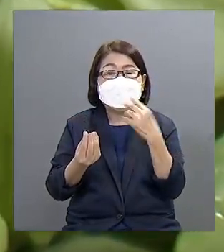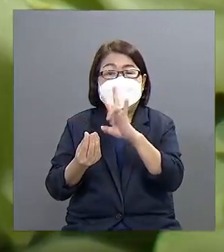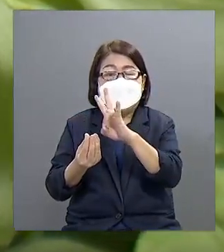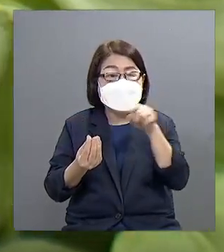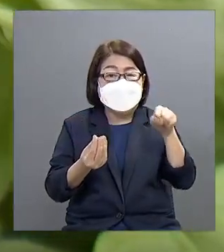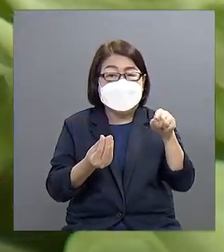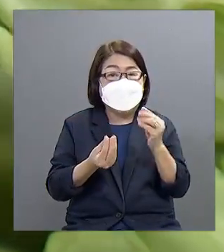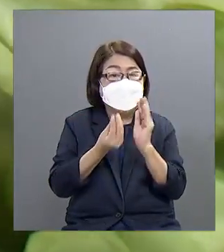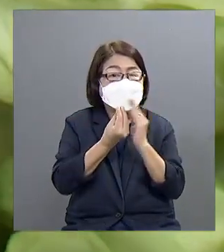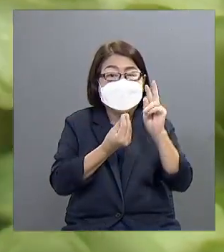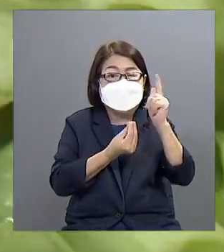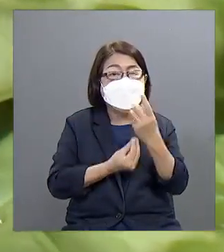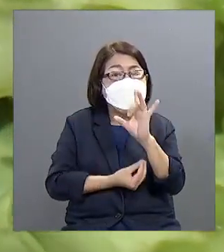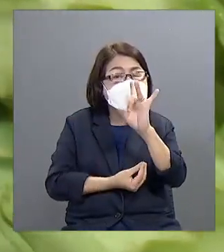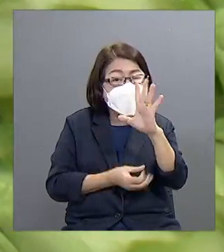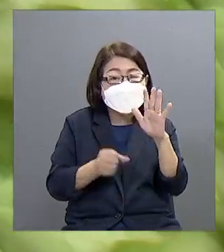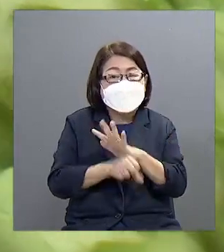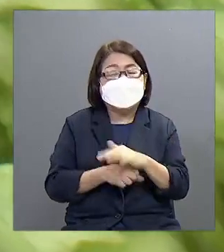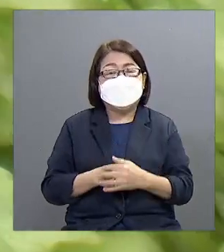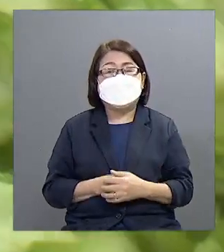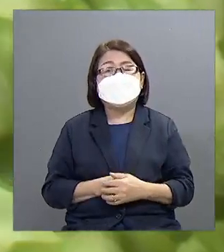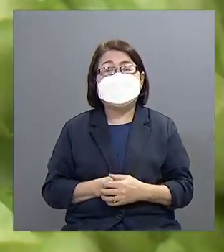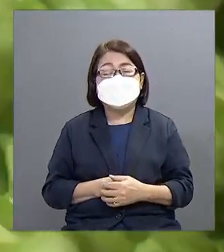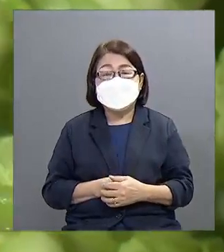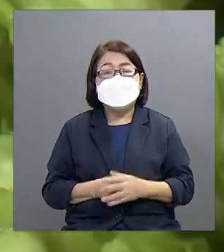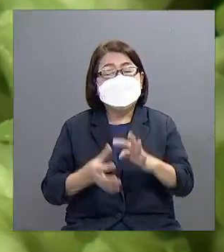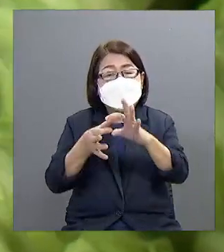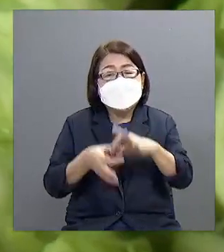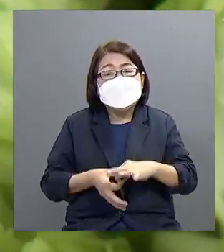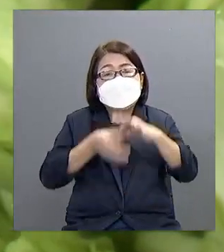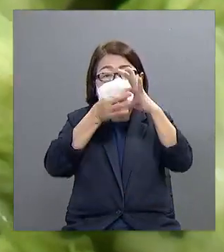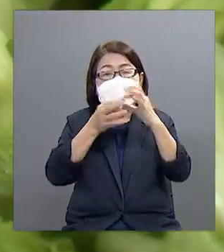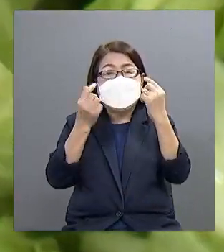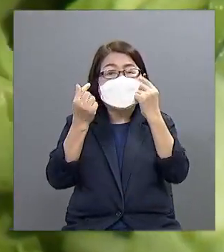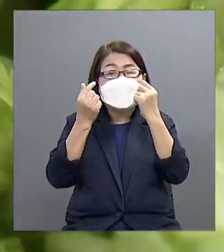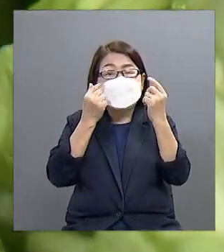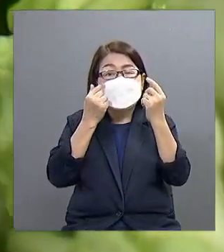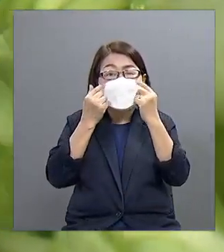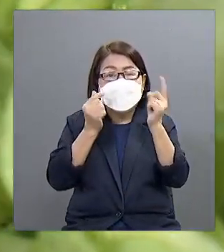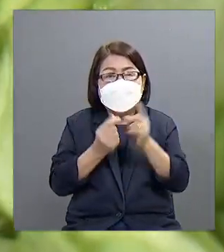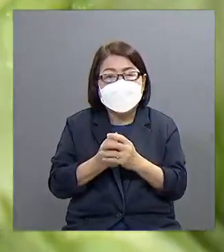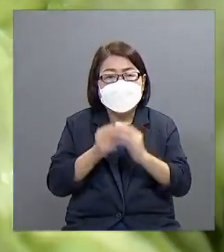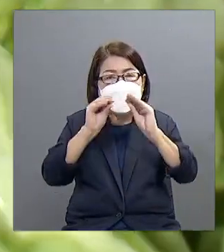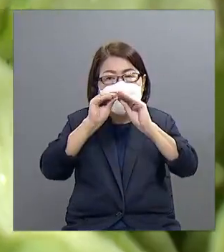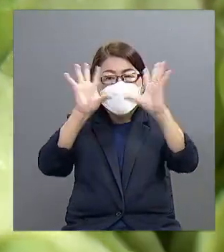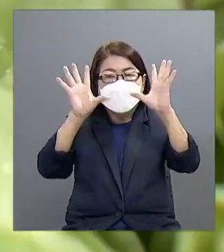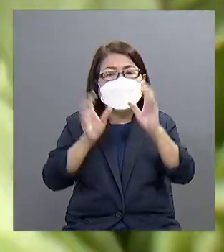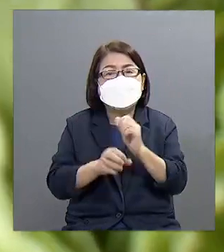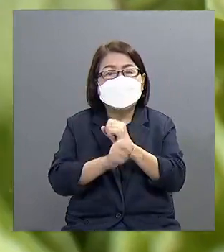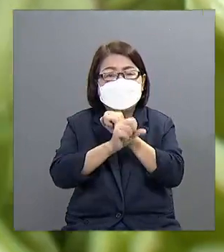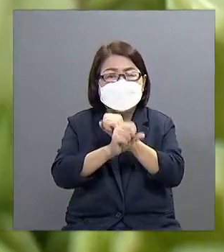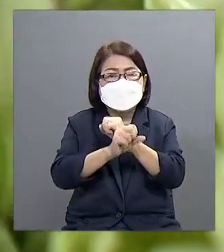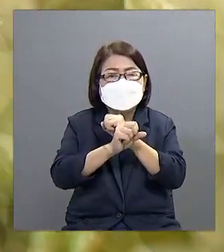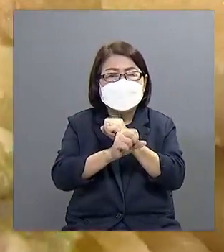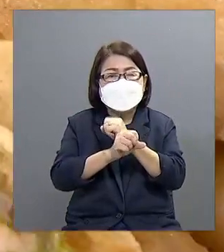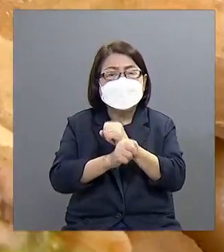โรทีนในดอกขจรยังช่วยทำให้ดวงตาของเด็กๆซึ่งเป็นวัยเรียนรู้นะคะสามารถอ่านหนังสือได้ดีนะคะป้องกันอาการตาแห้งได้ด้วยค่ะ